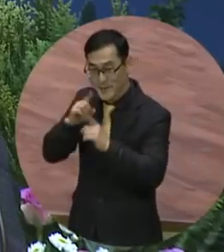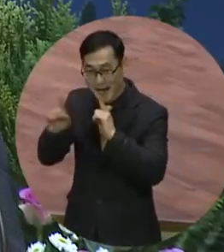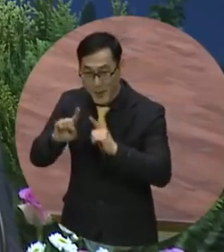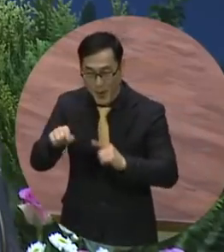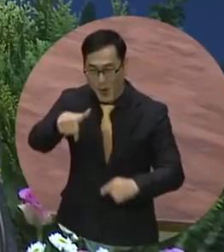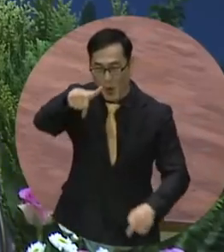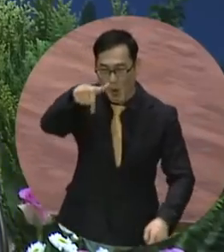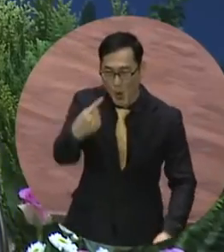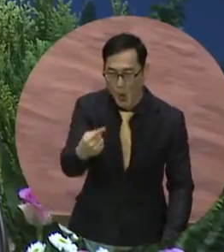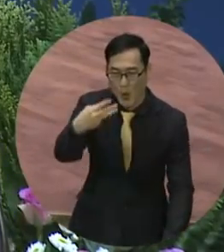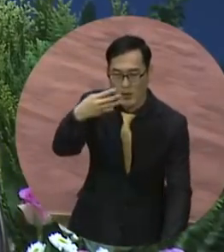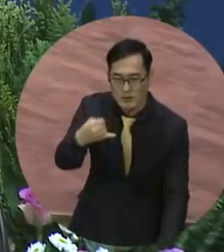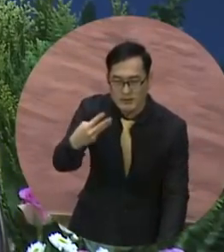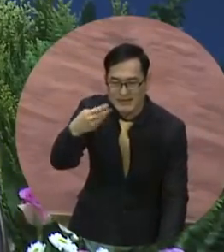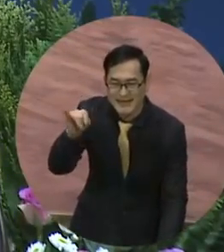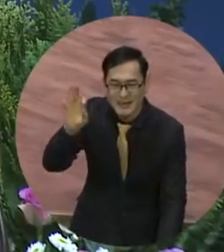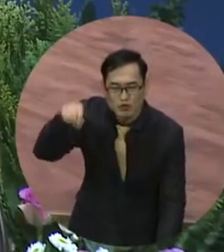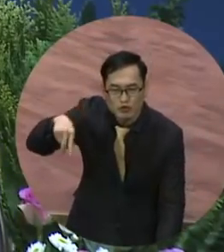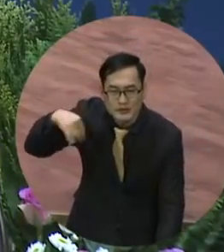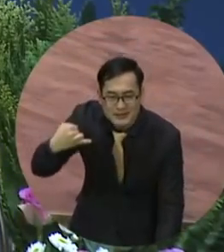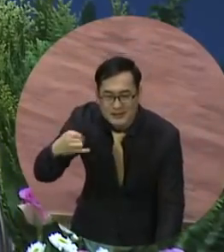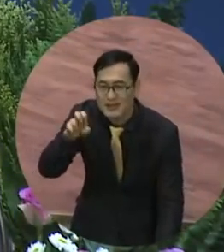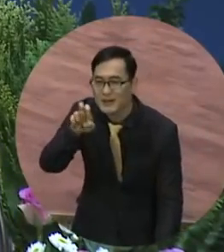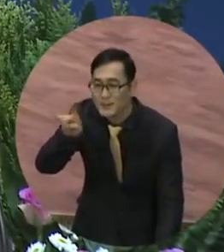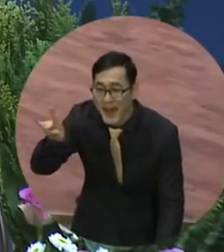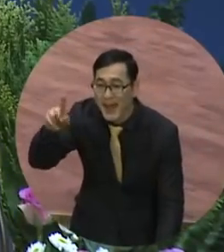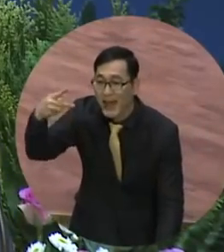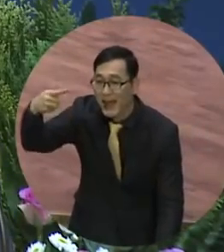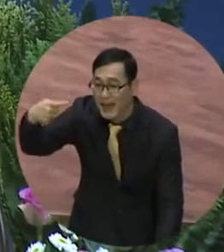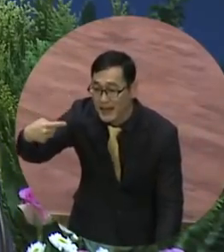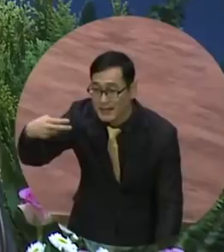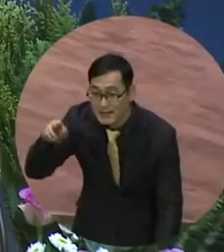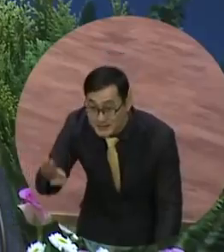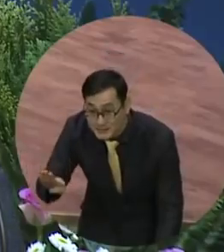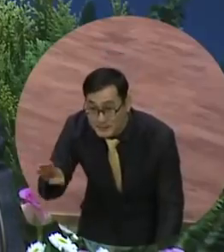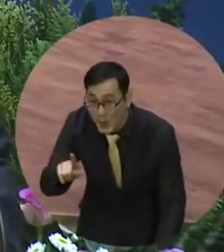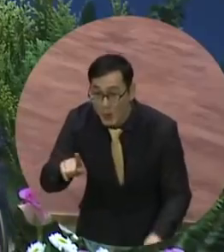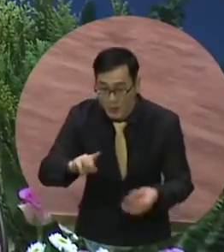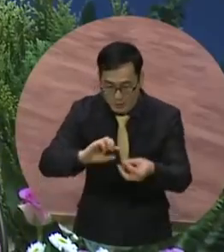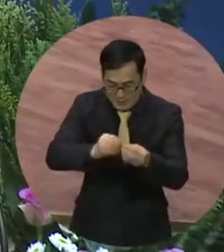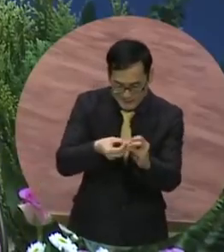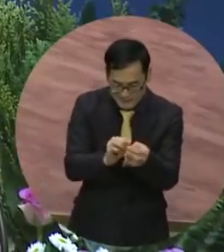고르디우스의 매듭이라는 것이 있어요. 고르디우스 매듭이 무슨 말이냐면요, 아무리